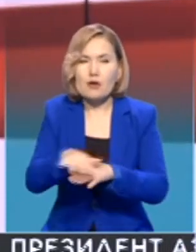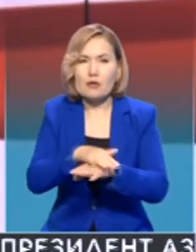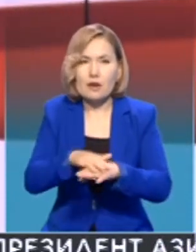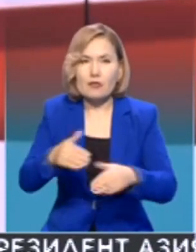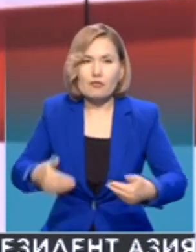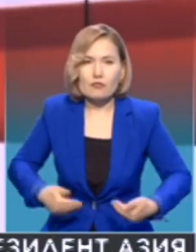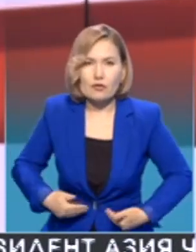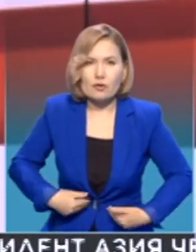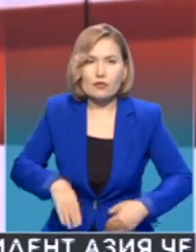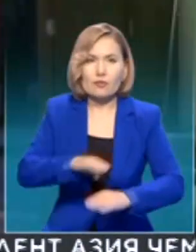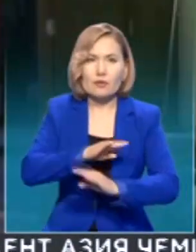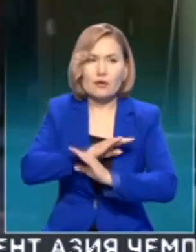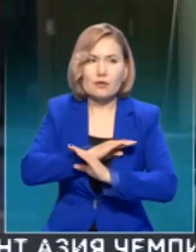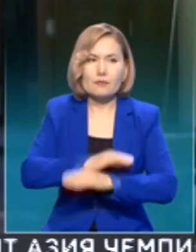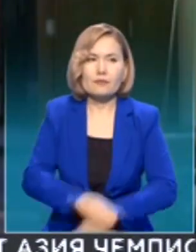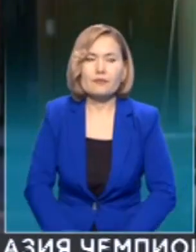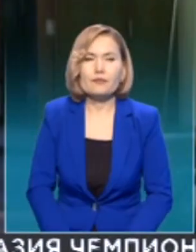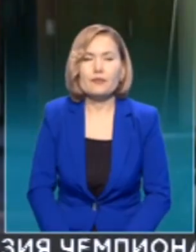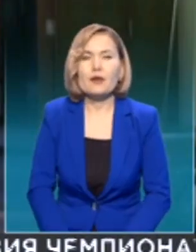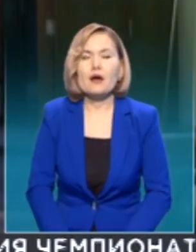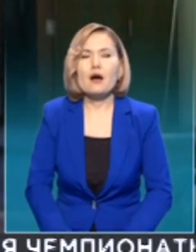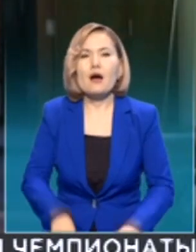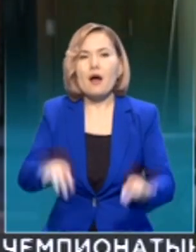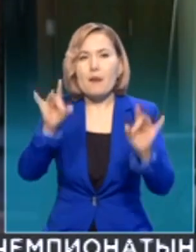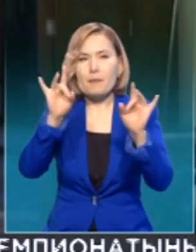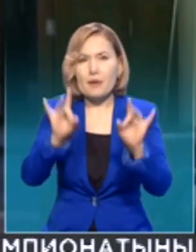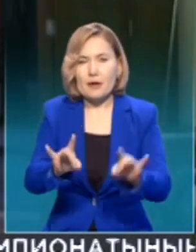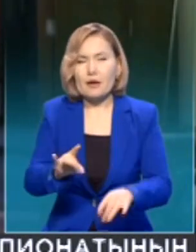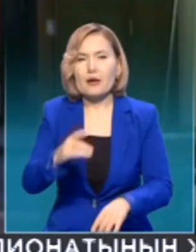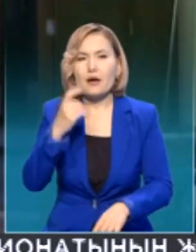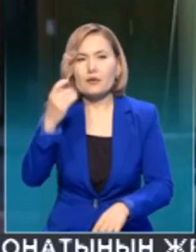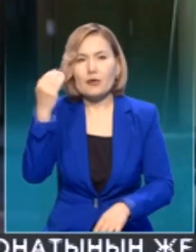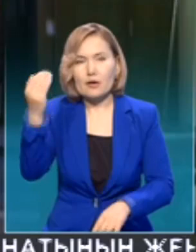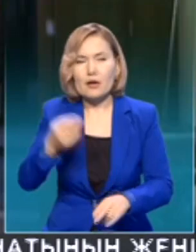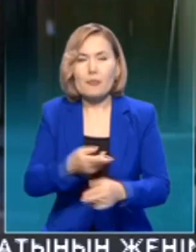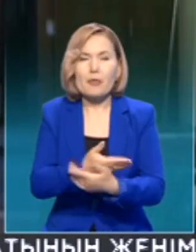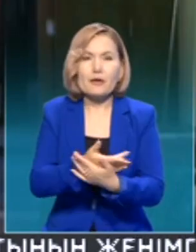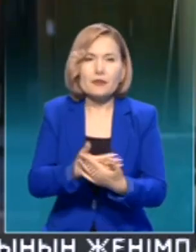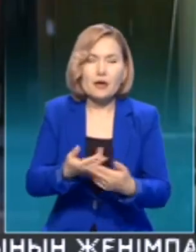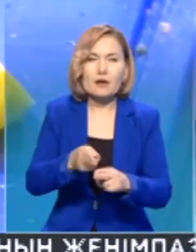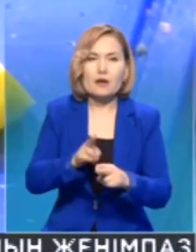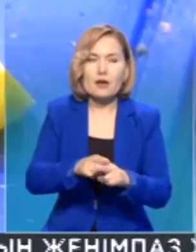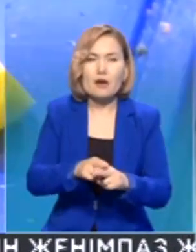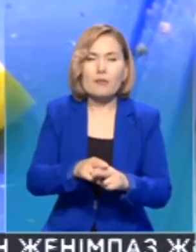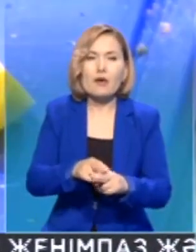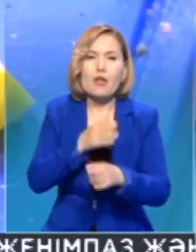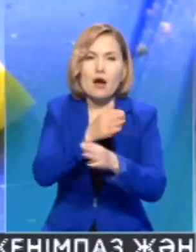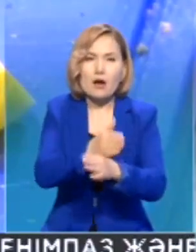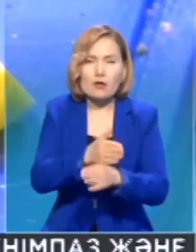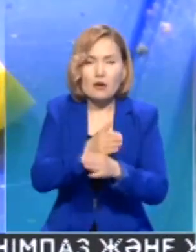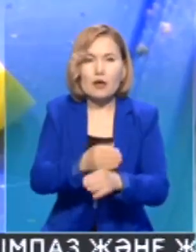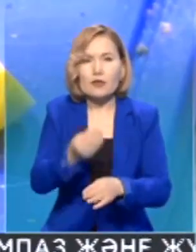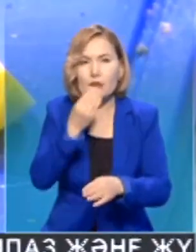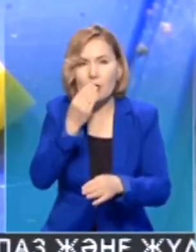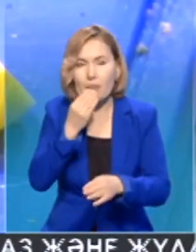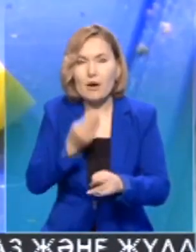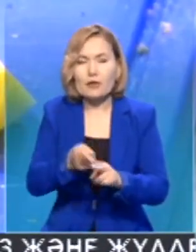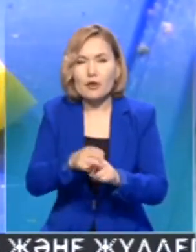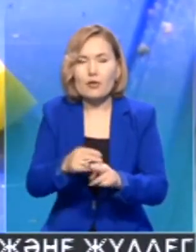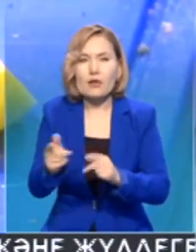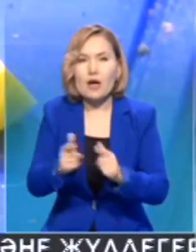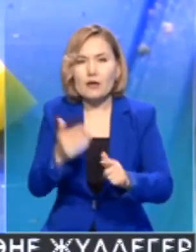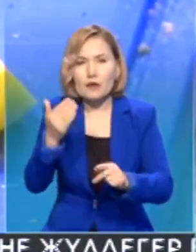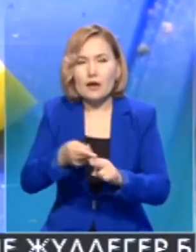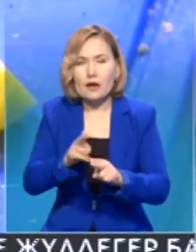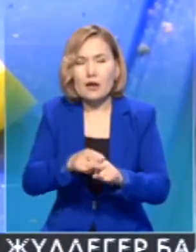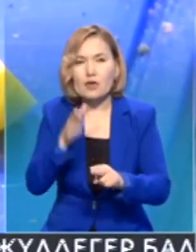отыр. Мейрамхана қожайыны солыңқыраған жеміс-жидектерден шырын жасап, қос аспазшы ыстық тамақ әзірлеп әлек. Сақтау жарамдылық